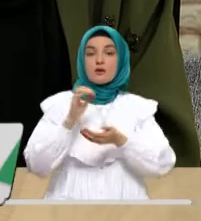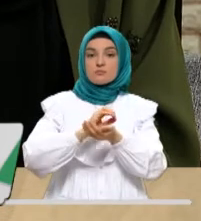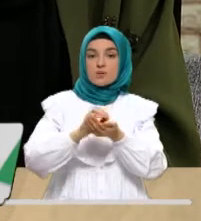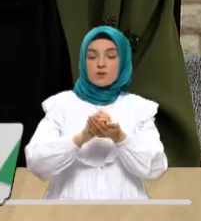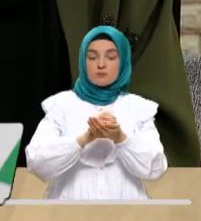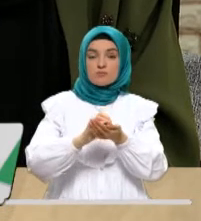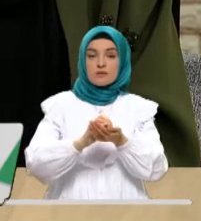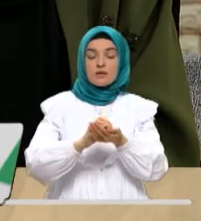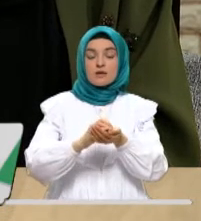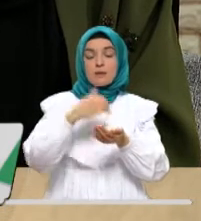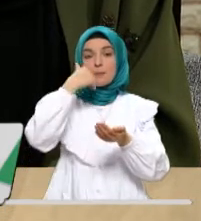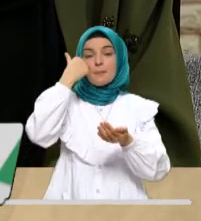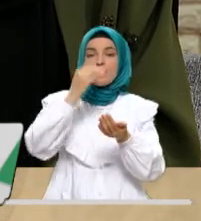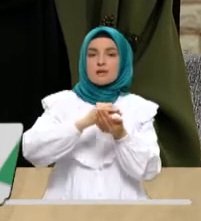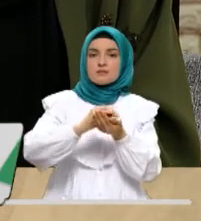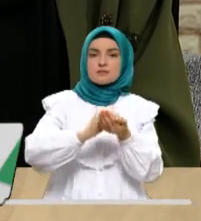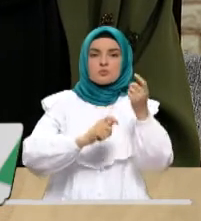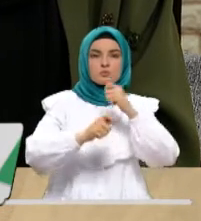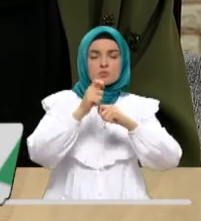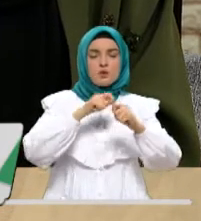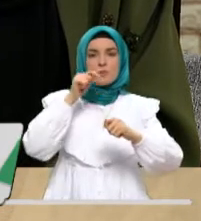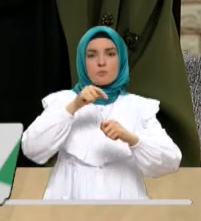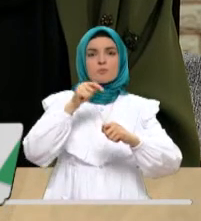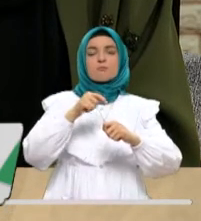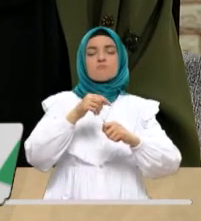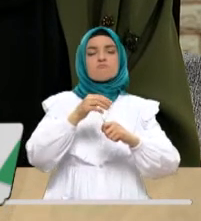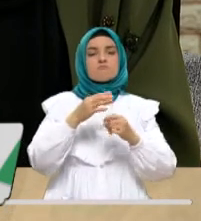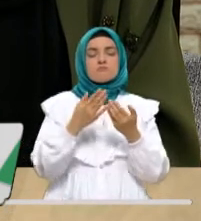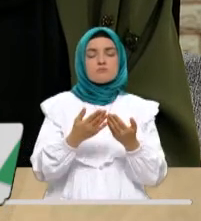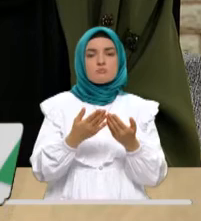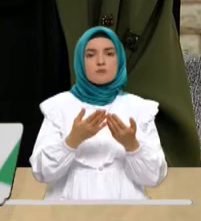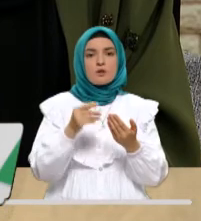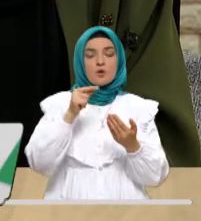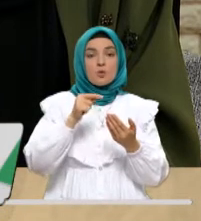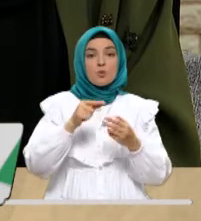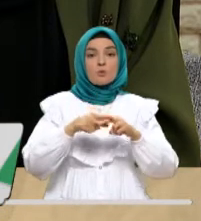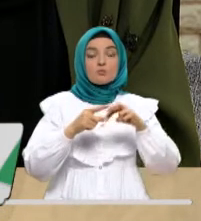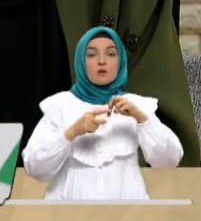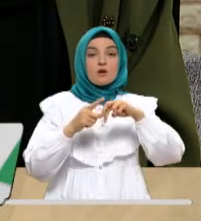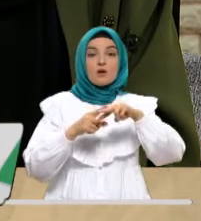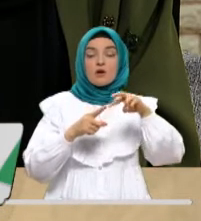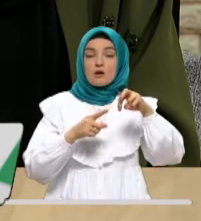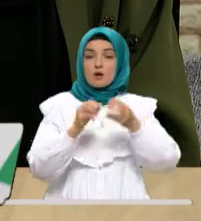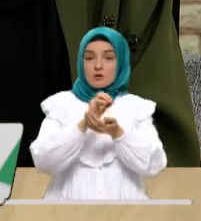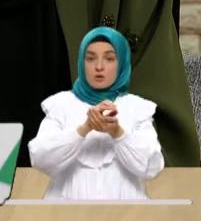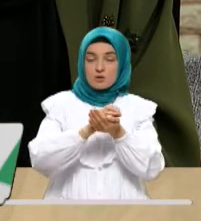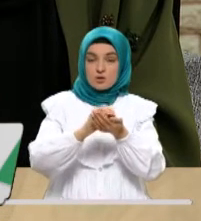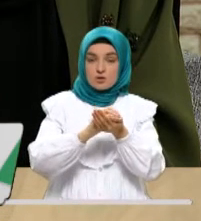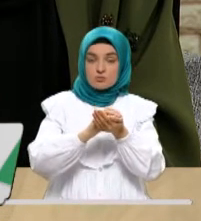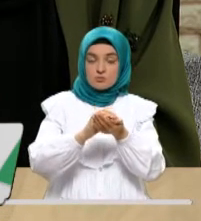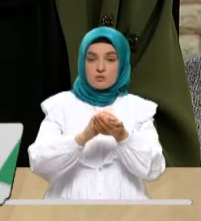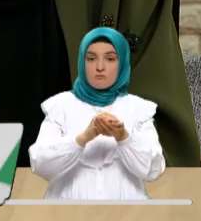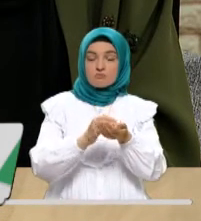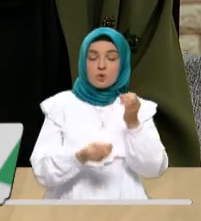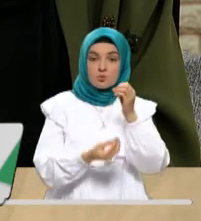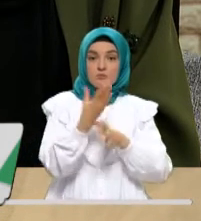sabun kullanma gibi son zamanlarda hani böyle bir bilinçlenme var. Evet. Peki bu Arap sabunu hani bildiğimiz klasik yöntem, mesela Arap sabunu deterjanlar falan da